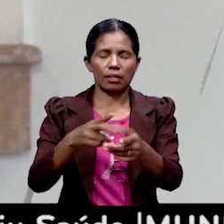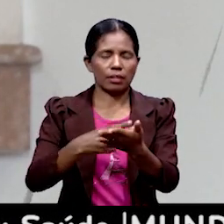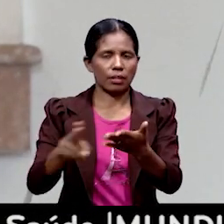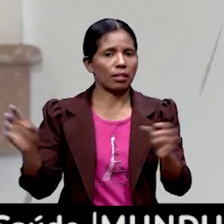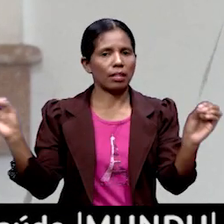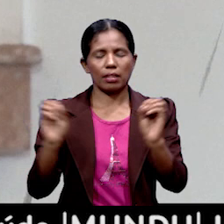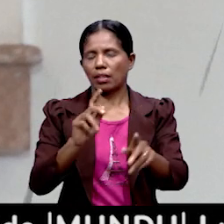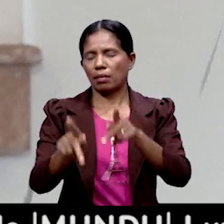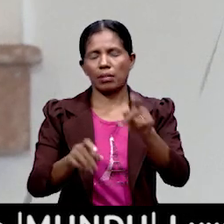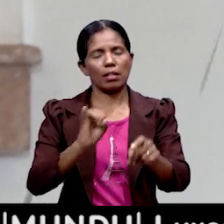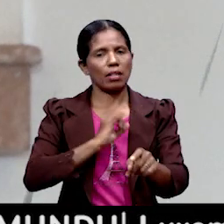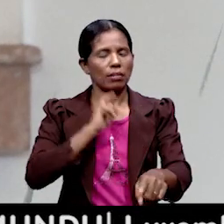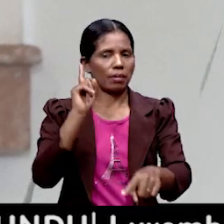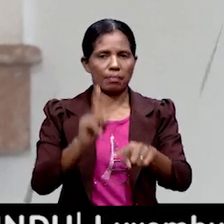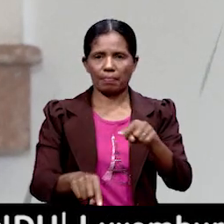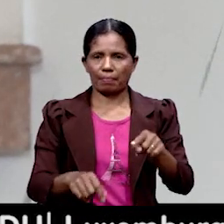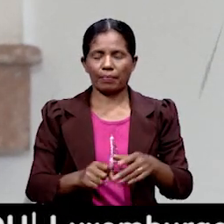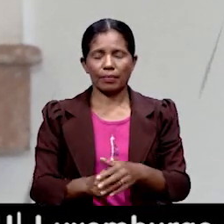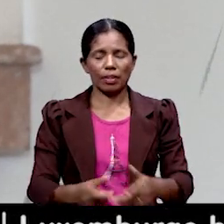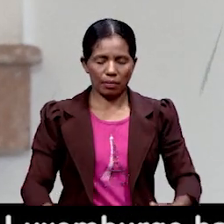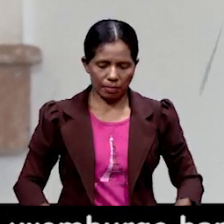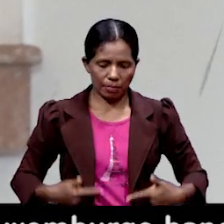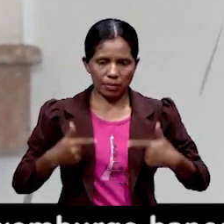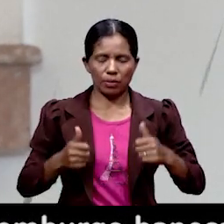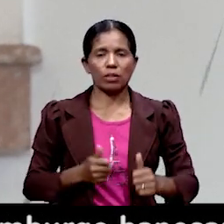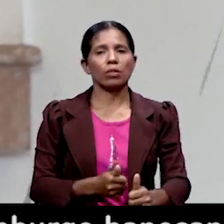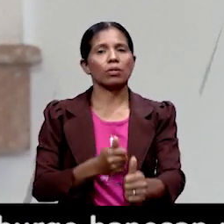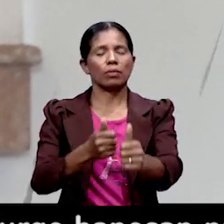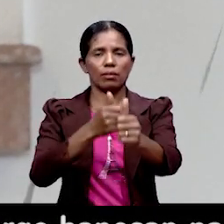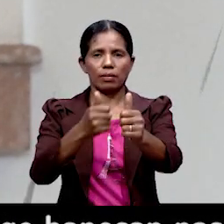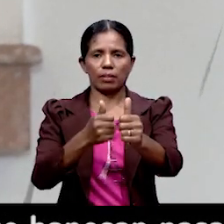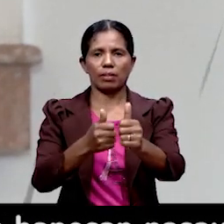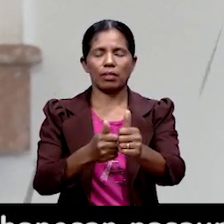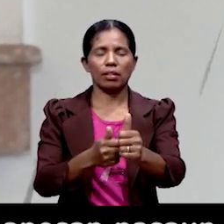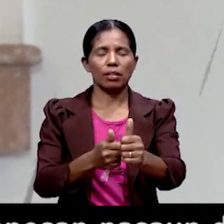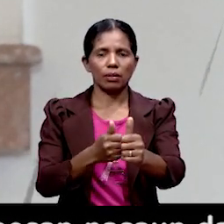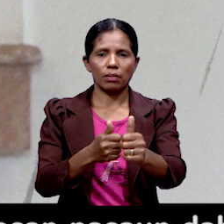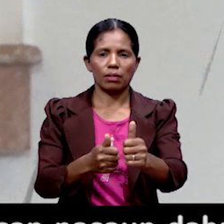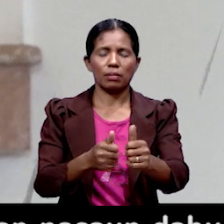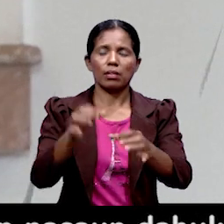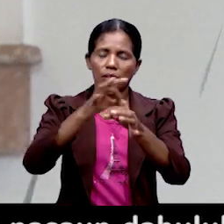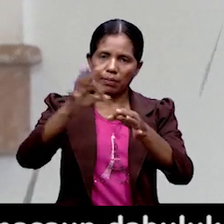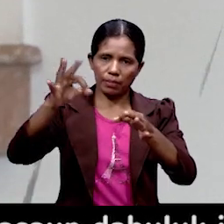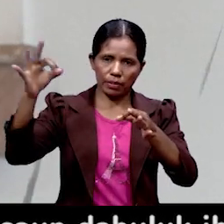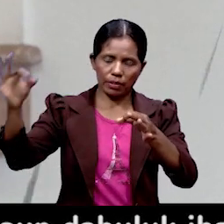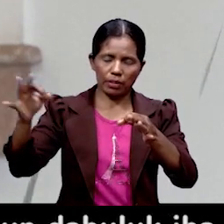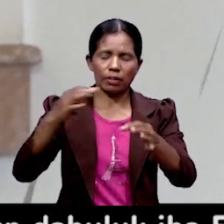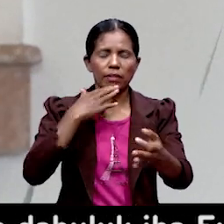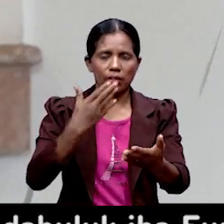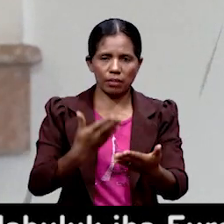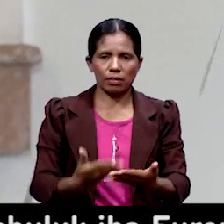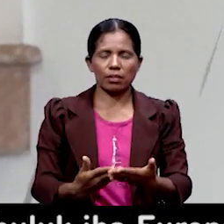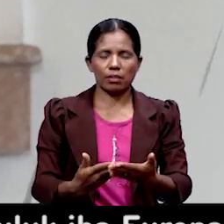den kata kaula bele moris tuir duni Moris tu diria que espírito bem-aventuranças